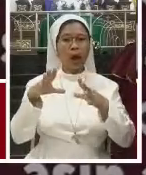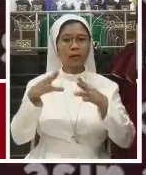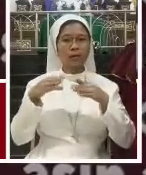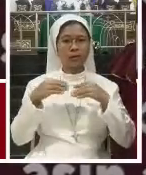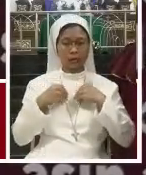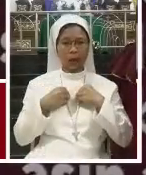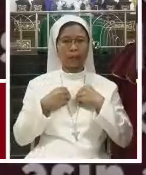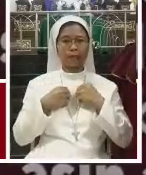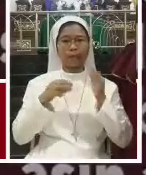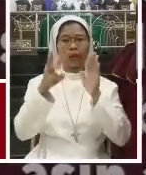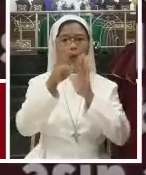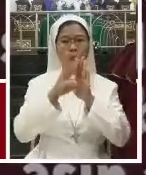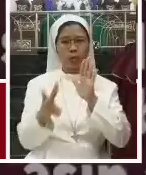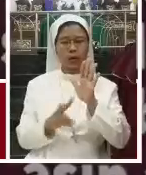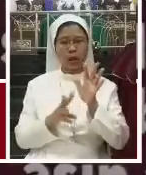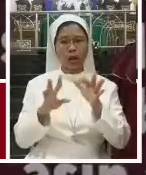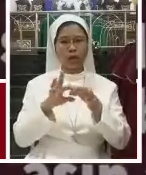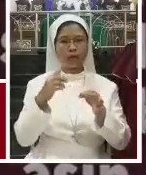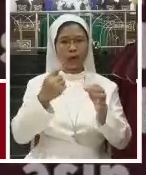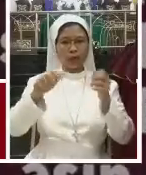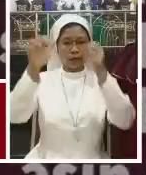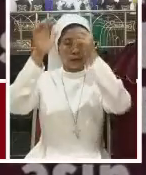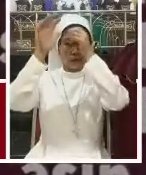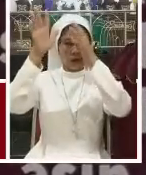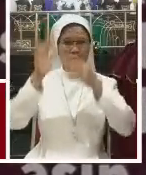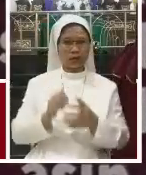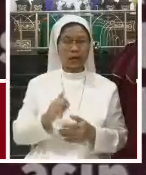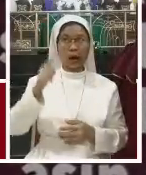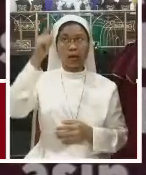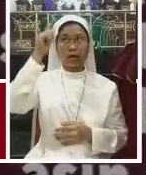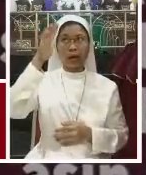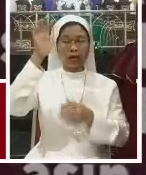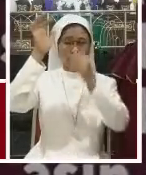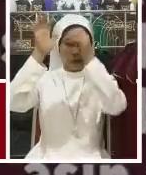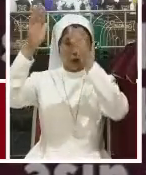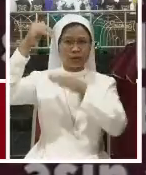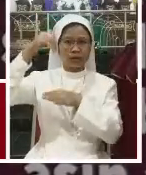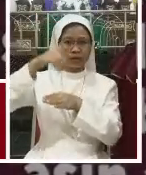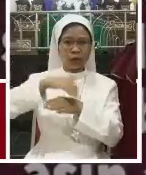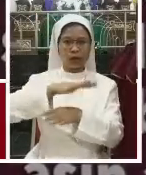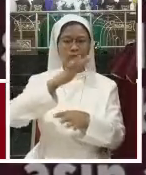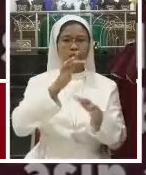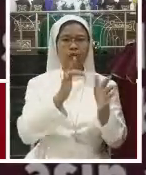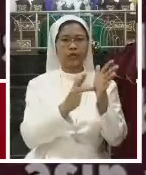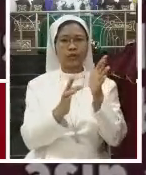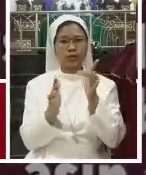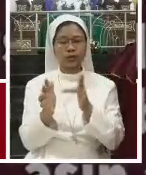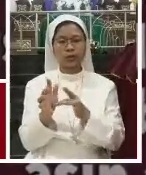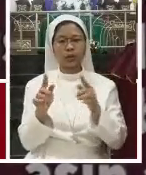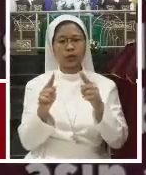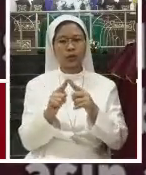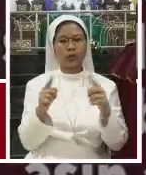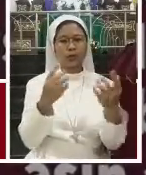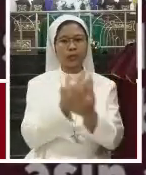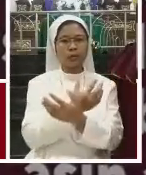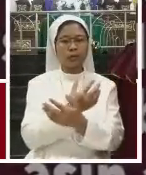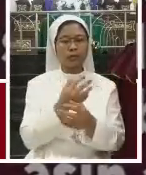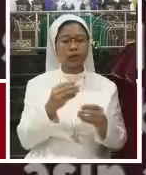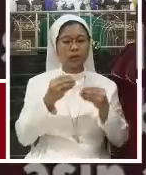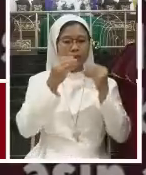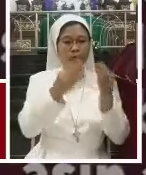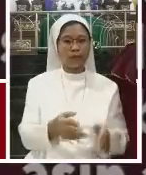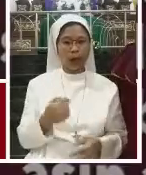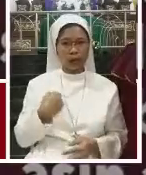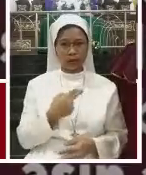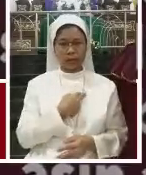Ama, siya na isinugo kang Diyos para ipaabot sa sato ang mensahe